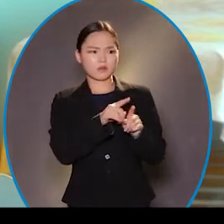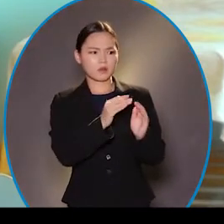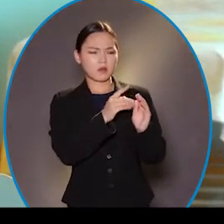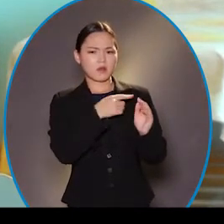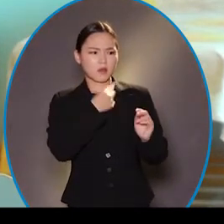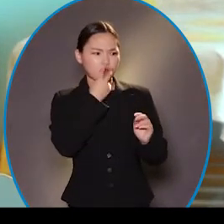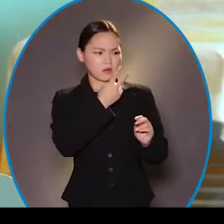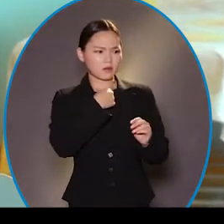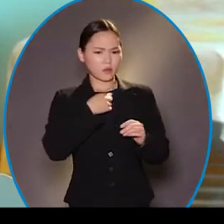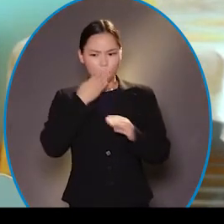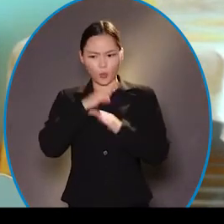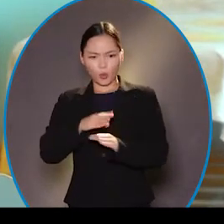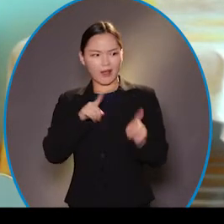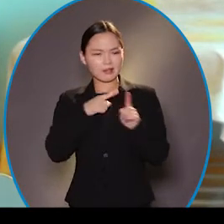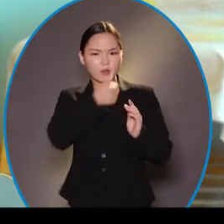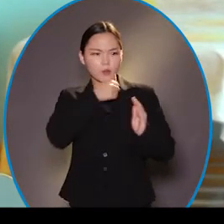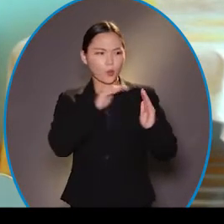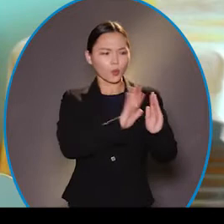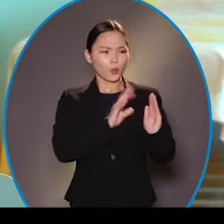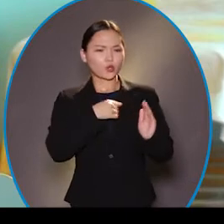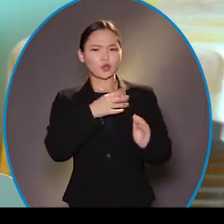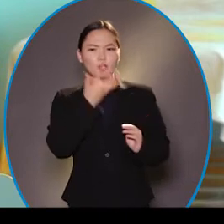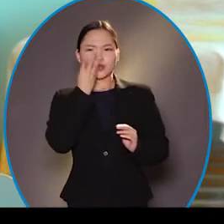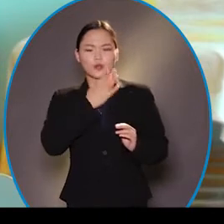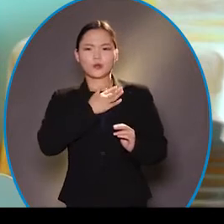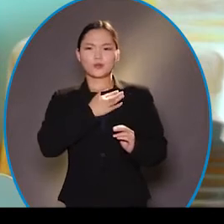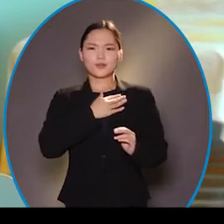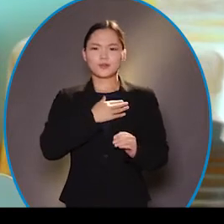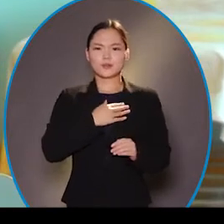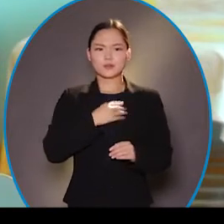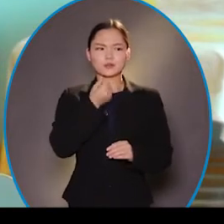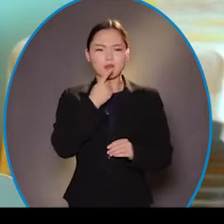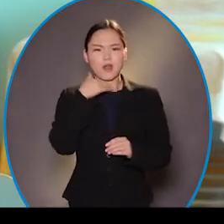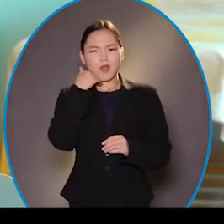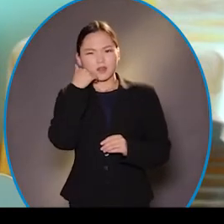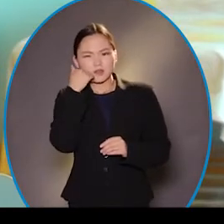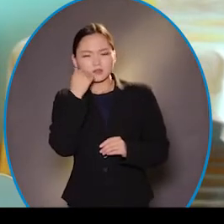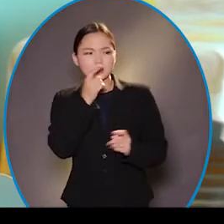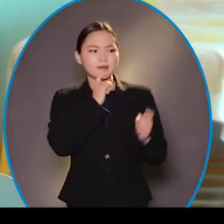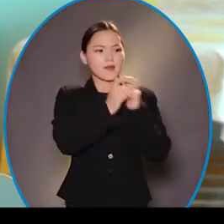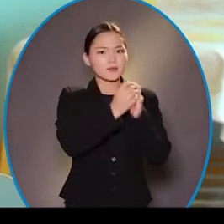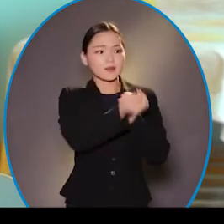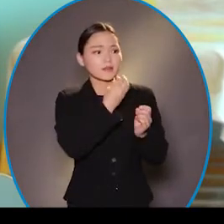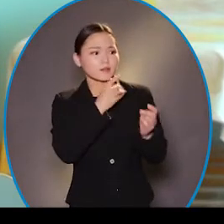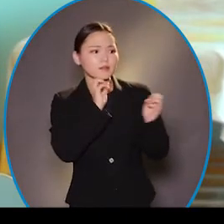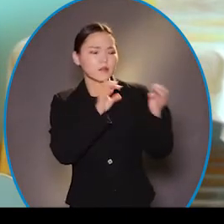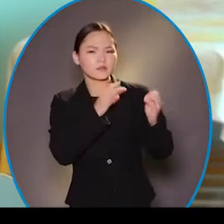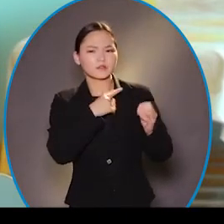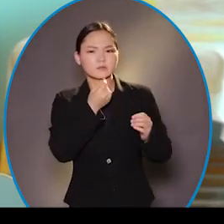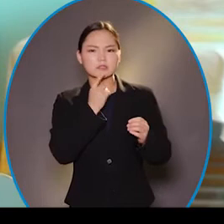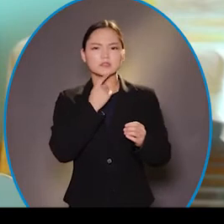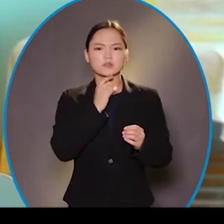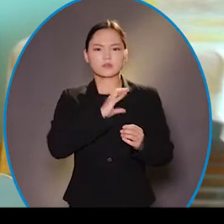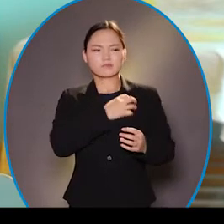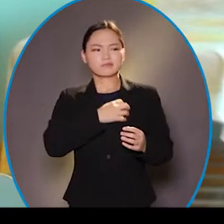би яагаад ийм хүүхдээ ийм хийчихээгүй юм бэ тэл гэж өстэй яасан тэгэл айдаг ичдэг ярилцахаасаа зовдөг те үнэхээр